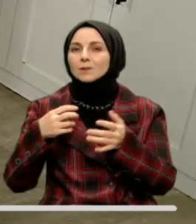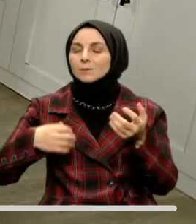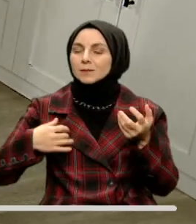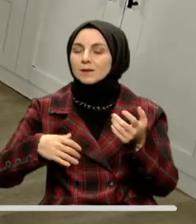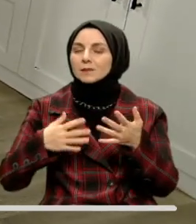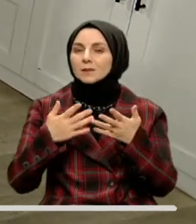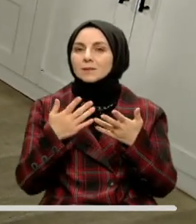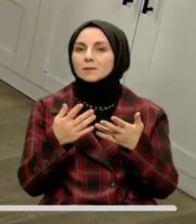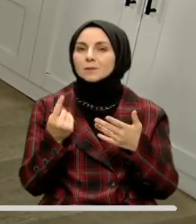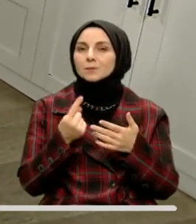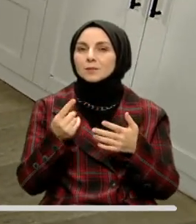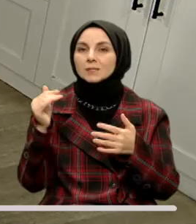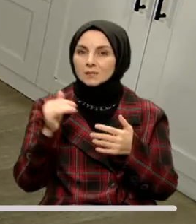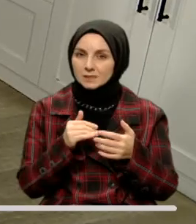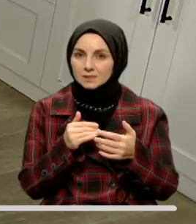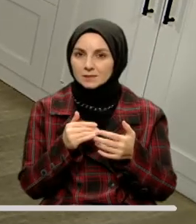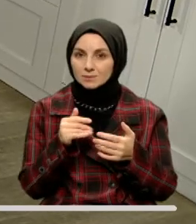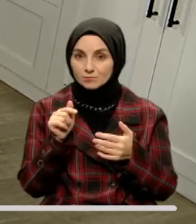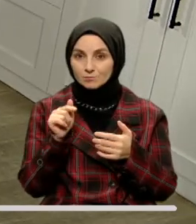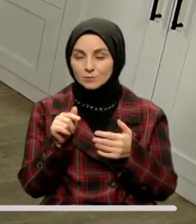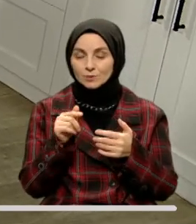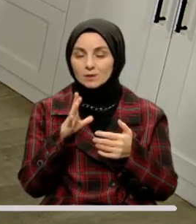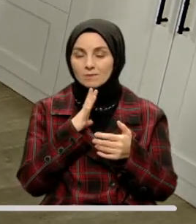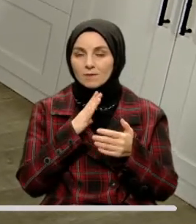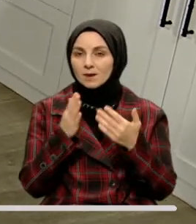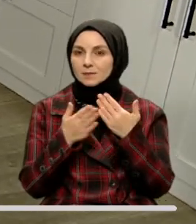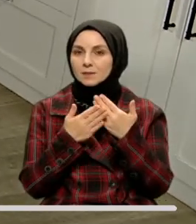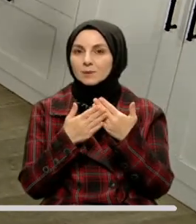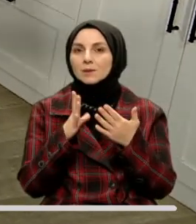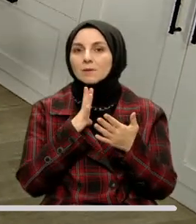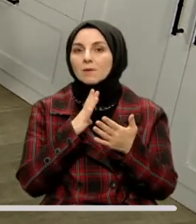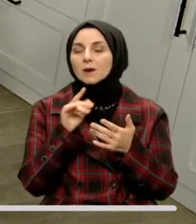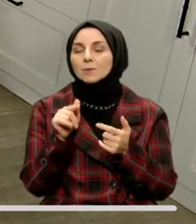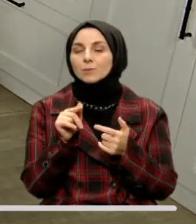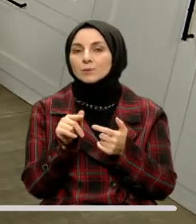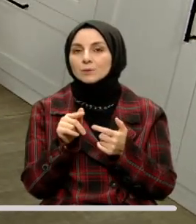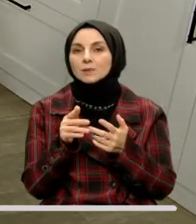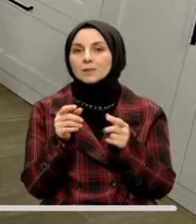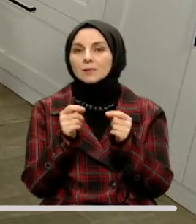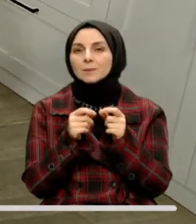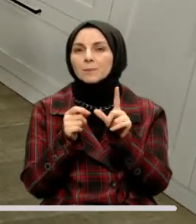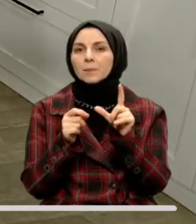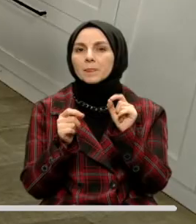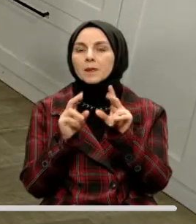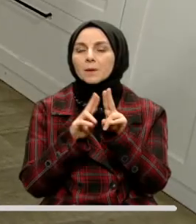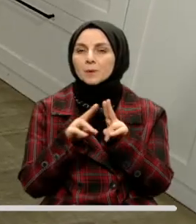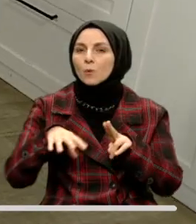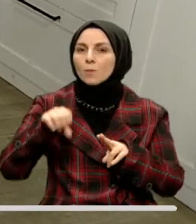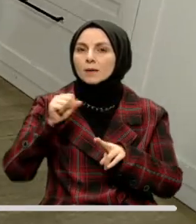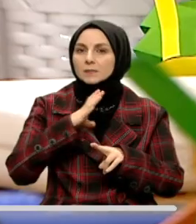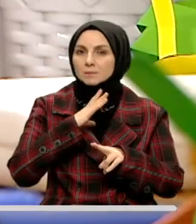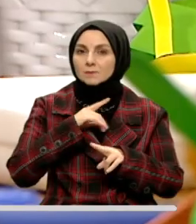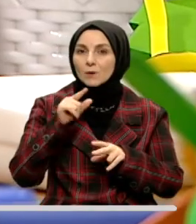burada. Burada. Evet. Blok merkezimiz var. Blok merkezimizde çocuğun yarı